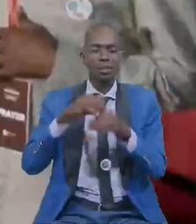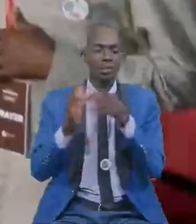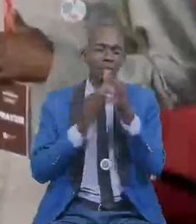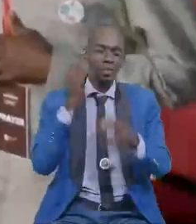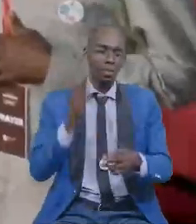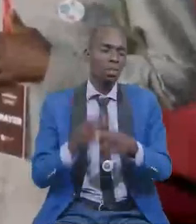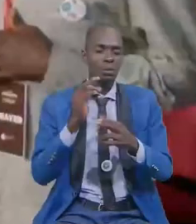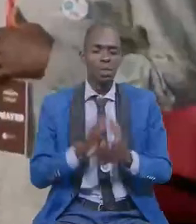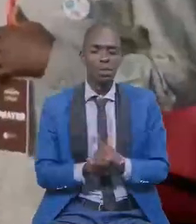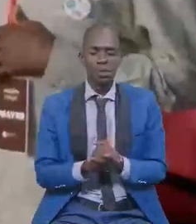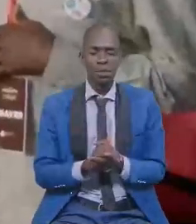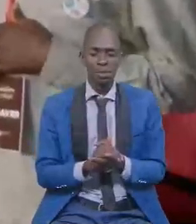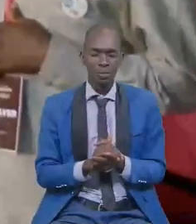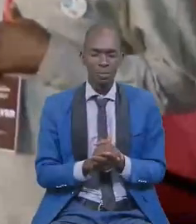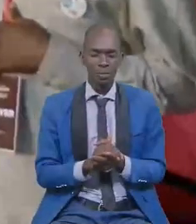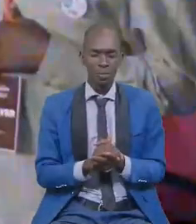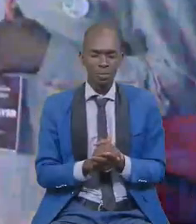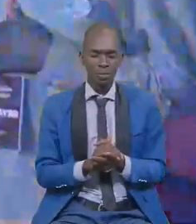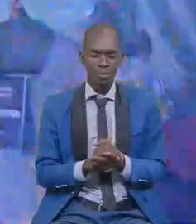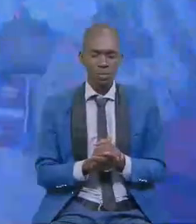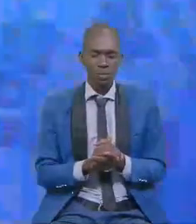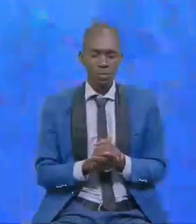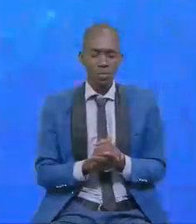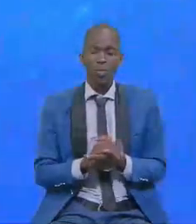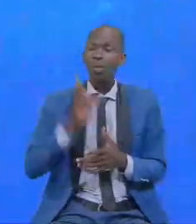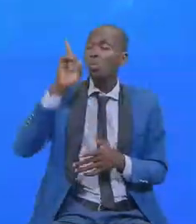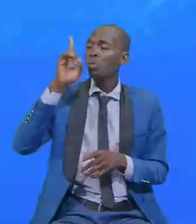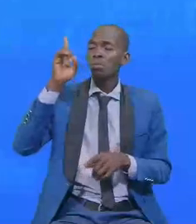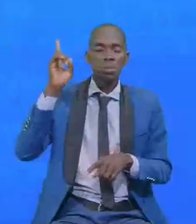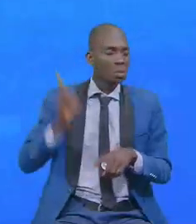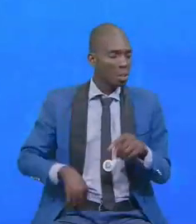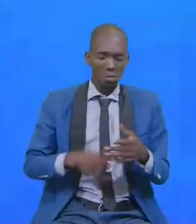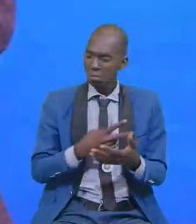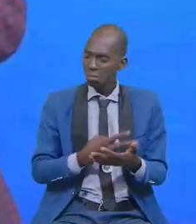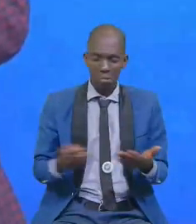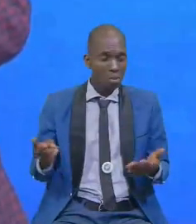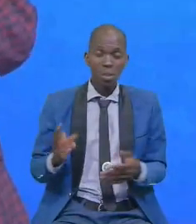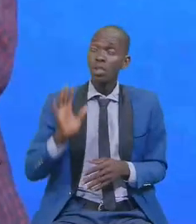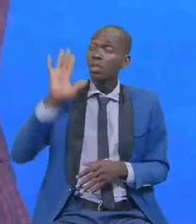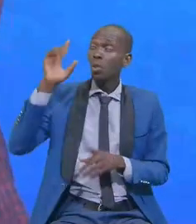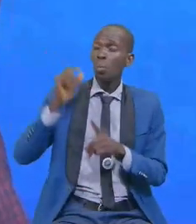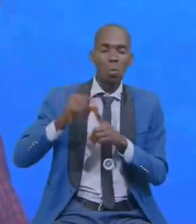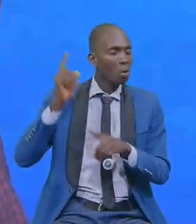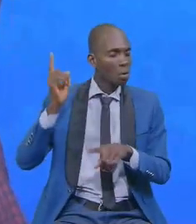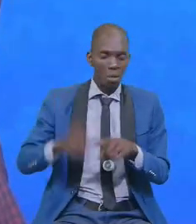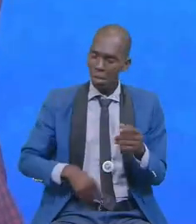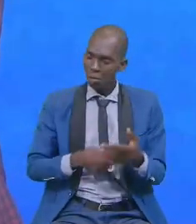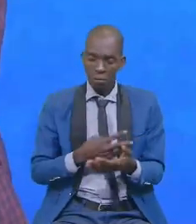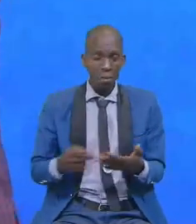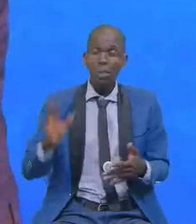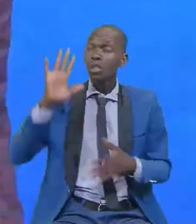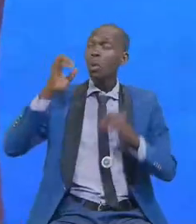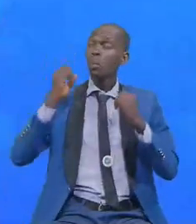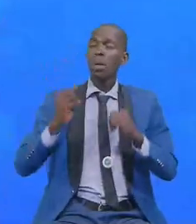Jésus. Tu ne peux pas faillir. Ta parole ne peut pas faillir. Ta puissance ne peut